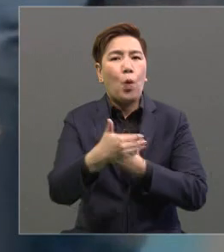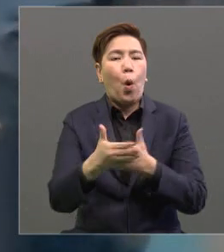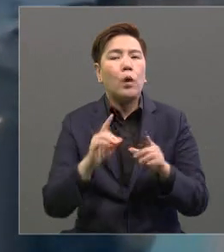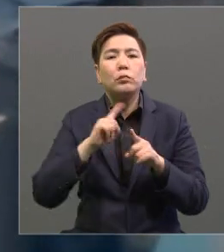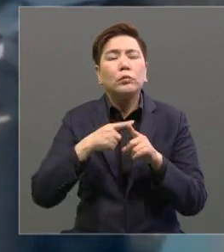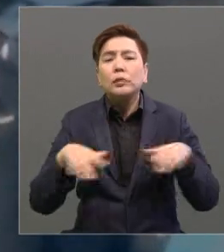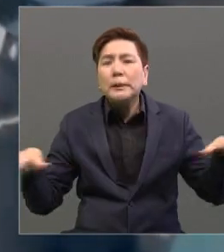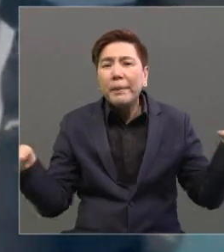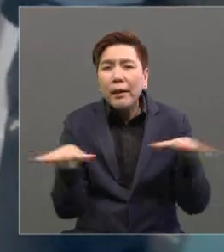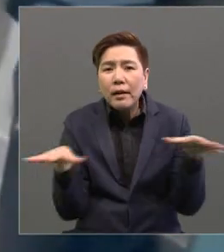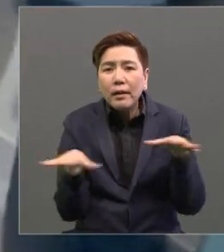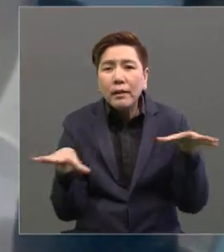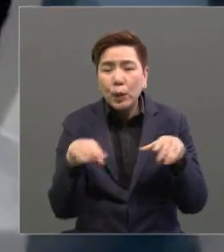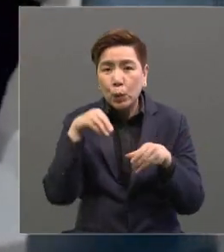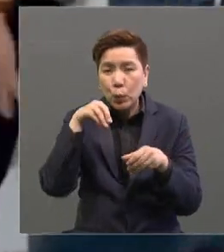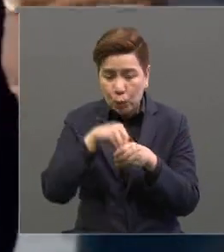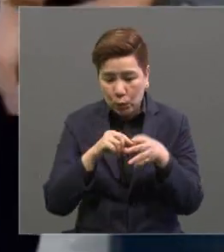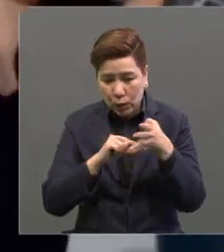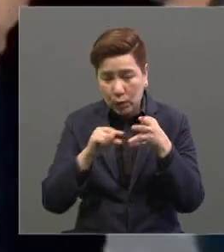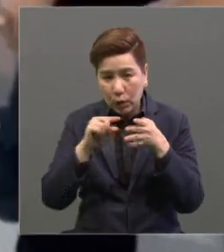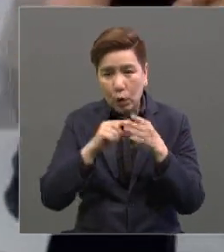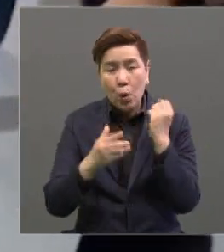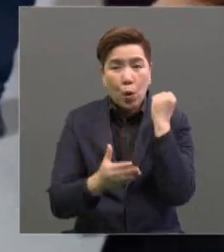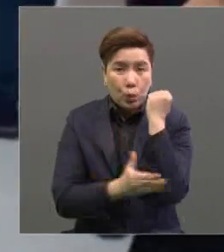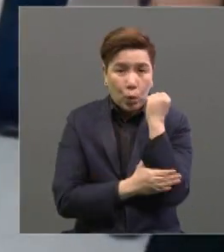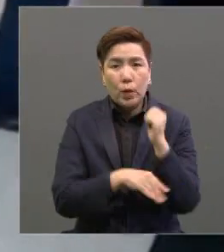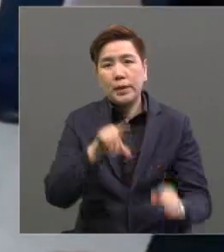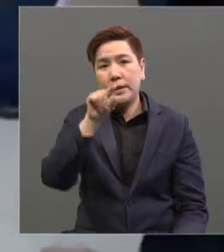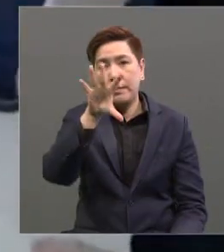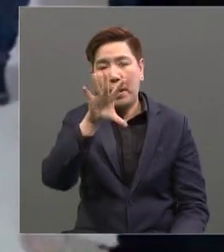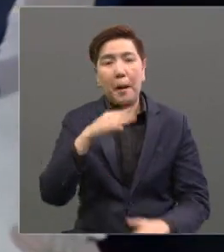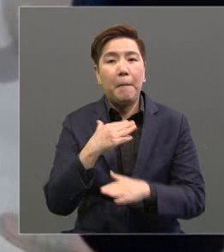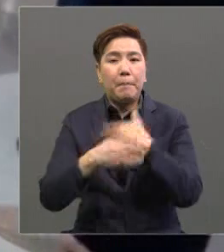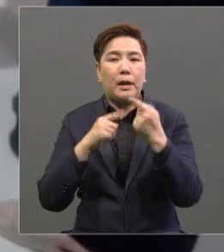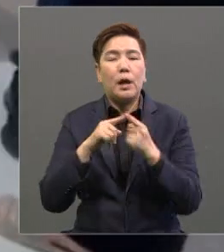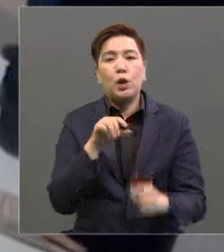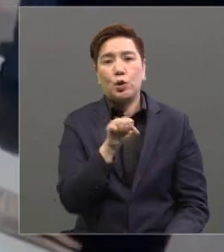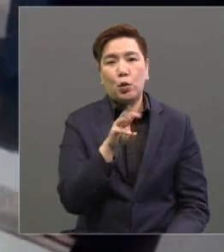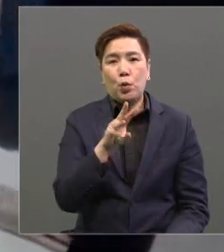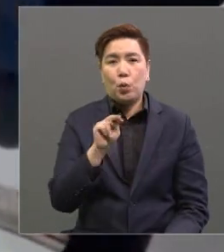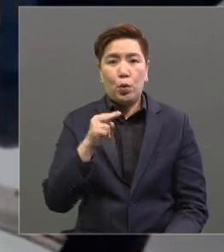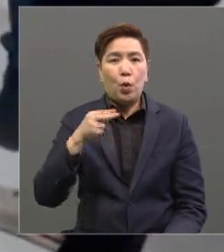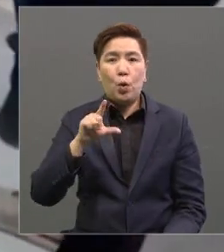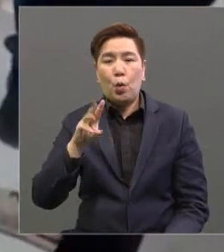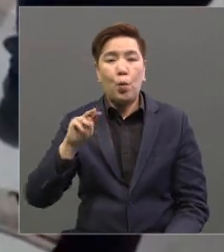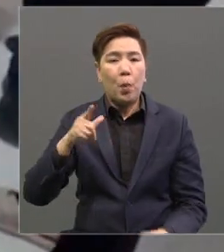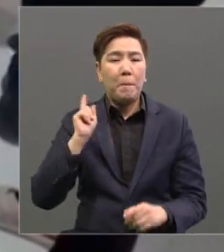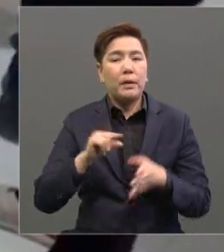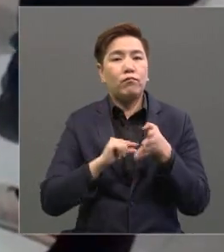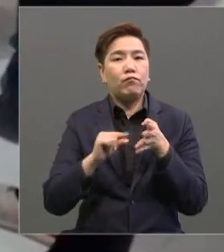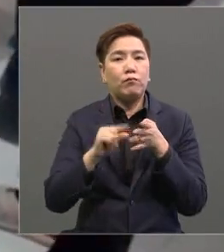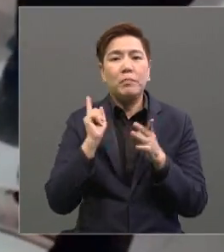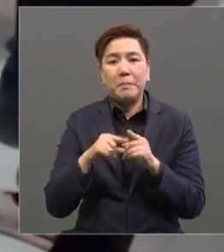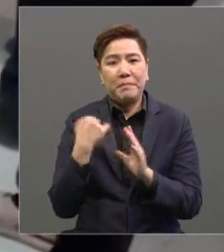พักธรรมดาเนี่ยคุณผู้ชมอยู่ในญ่าซอยพัฒนาการ 25เขตสวนหลวงกรุงเทพฯคือเอาห้องพักคอนโดอ่ะมาเปิดเป็น